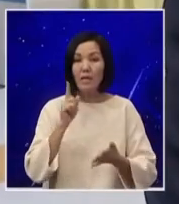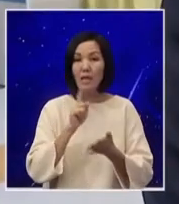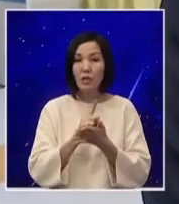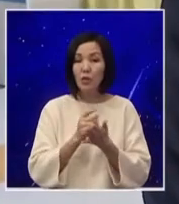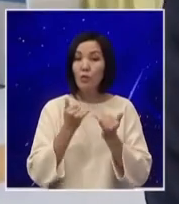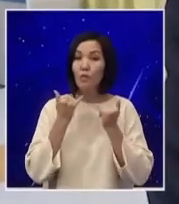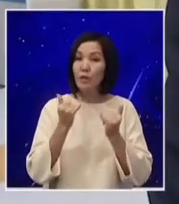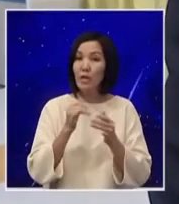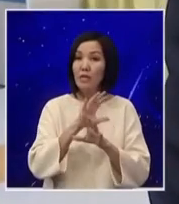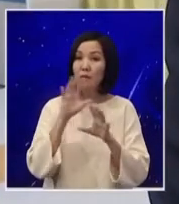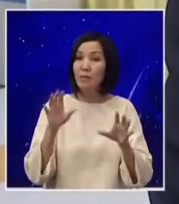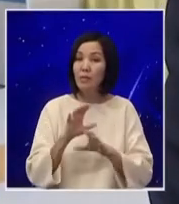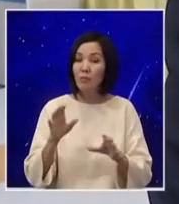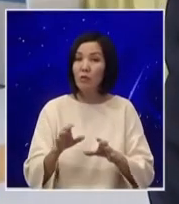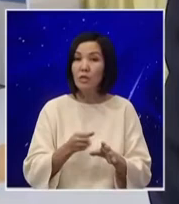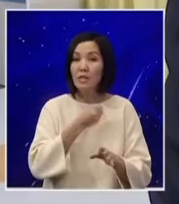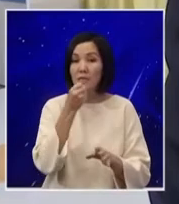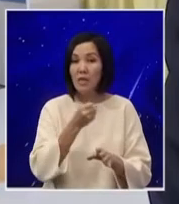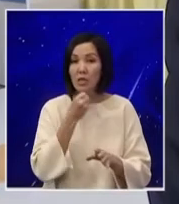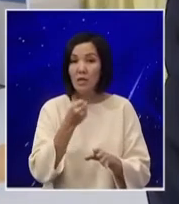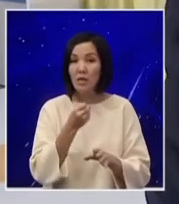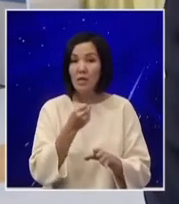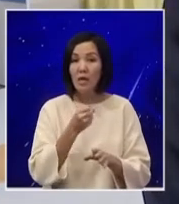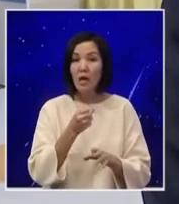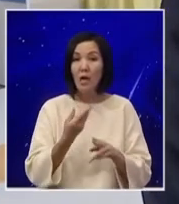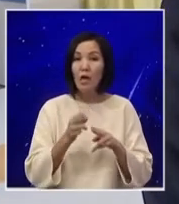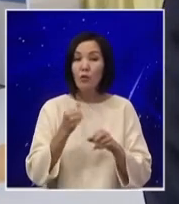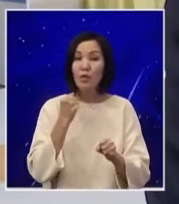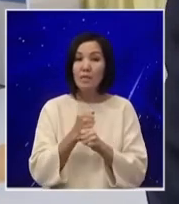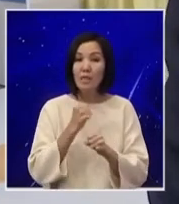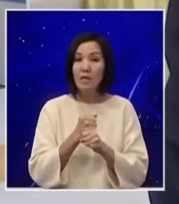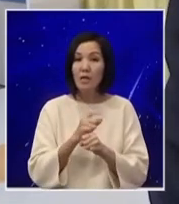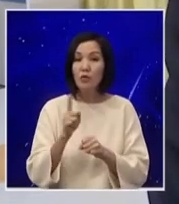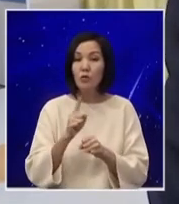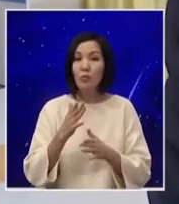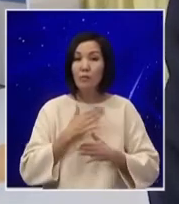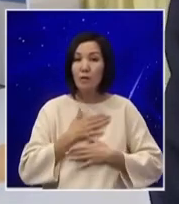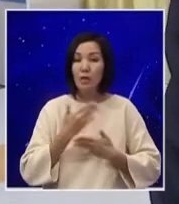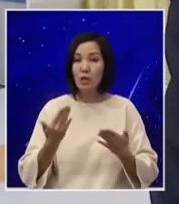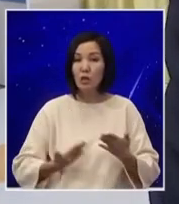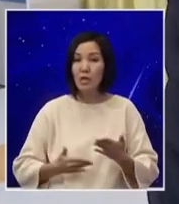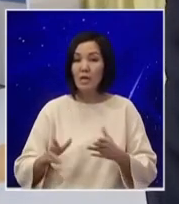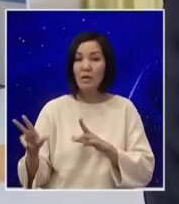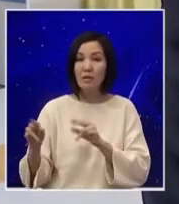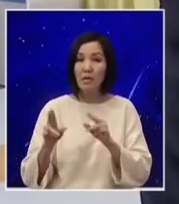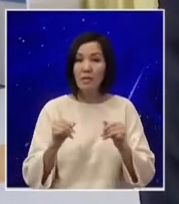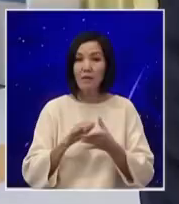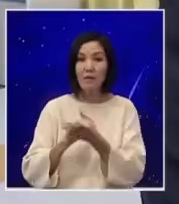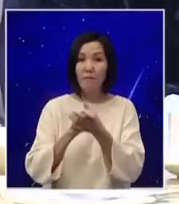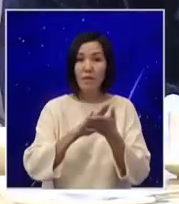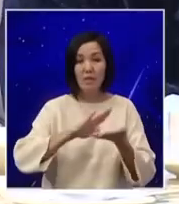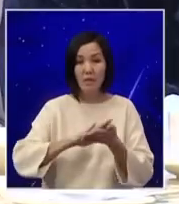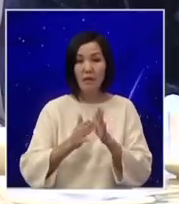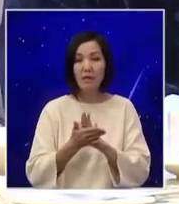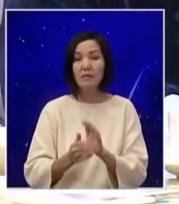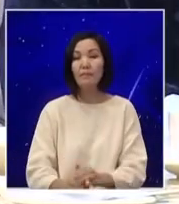уважения нашим старшим которые сделали все для того чтобы мы жили сейчас нашей стране в мире и согласии